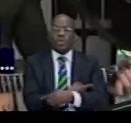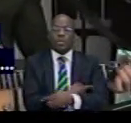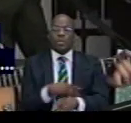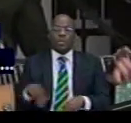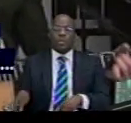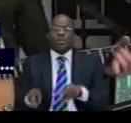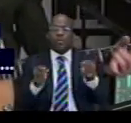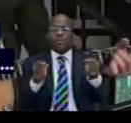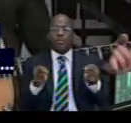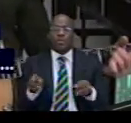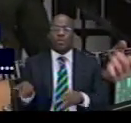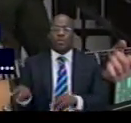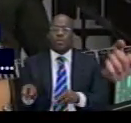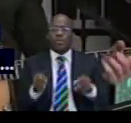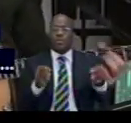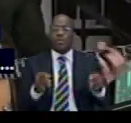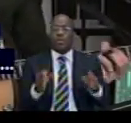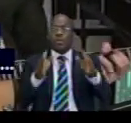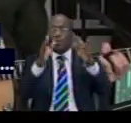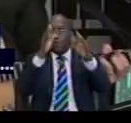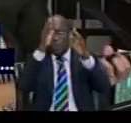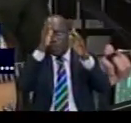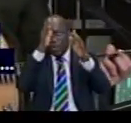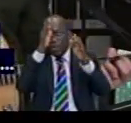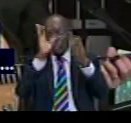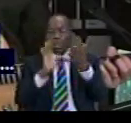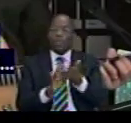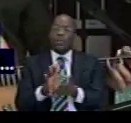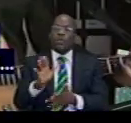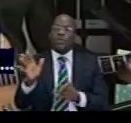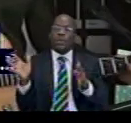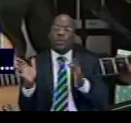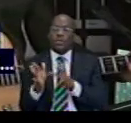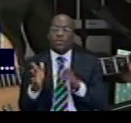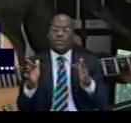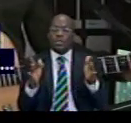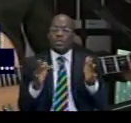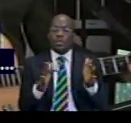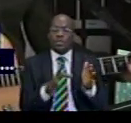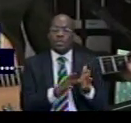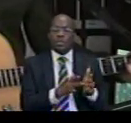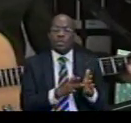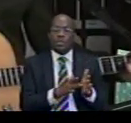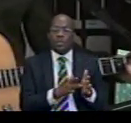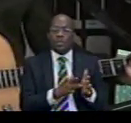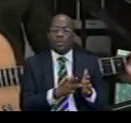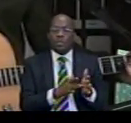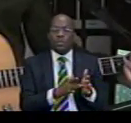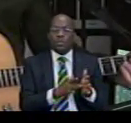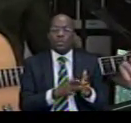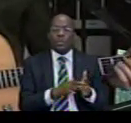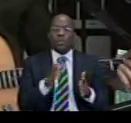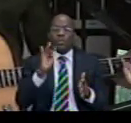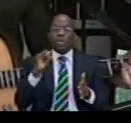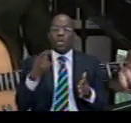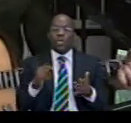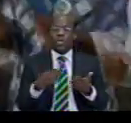Oh, agis, agis, Père, glorifie Jésus par